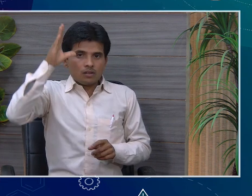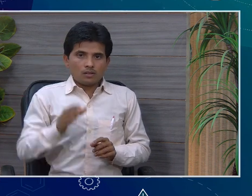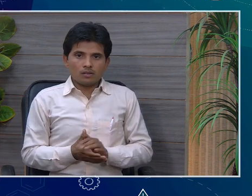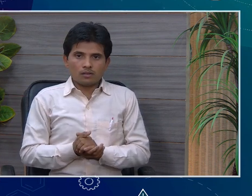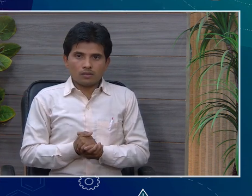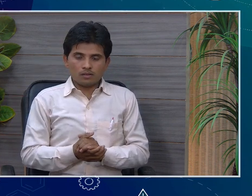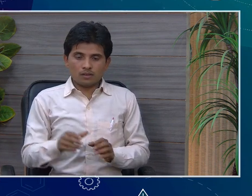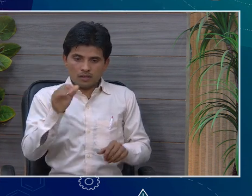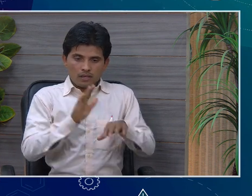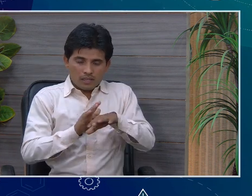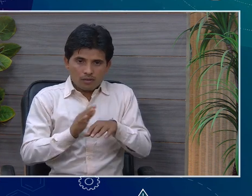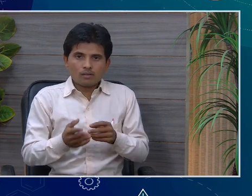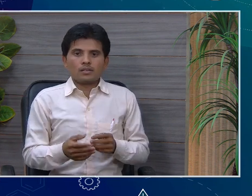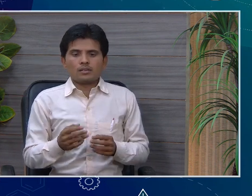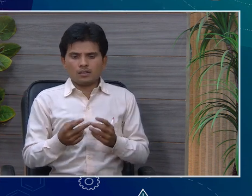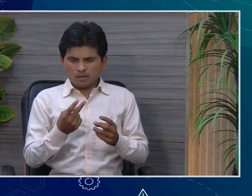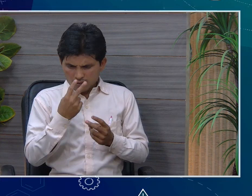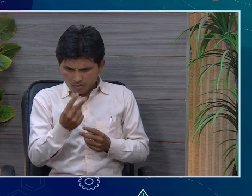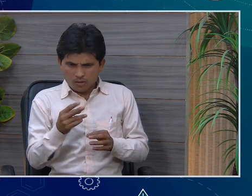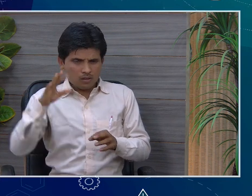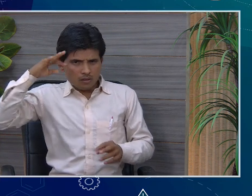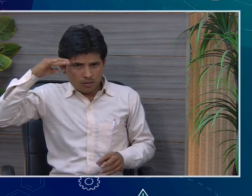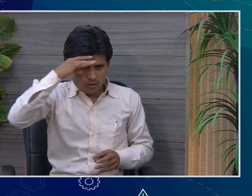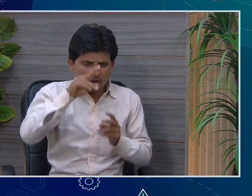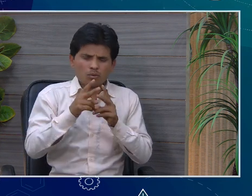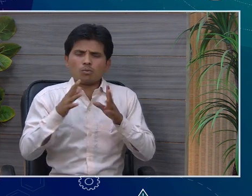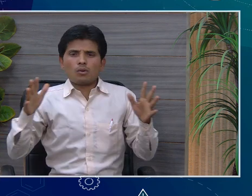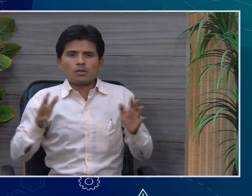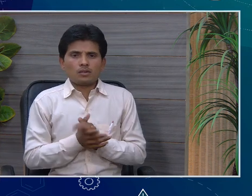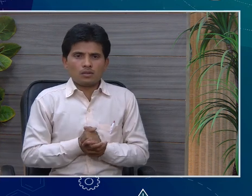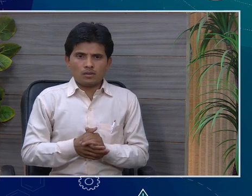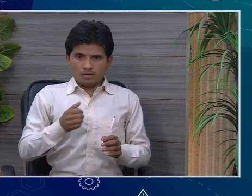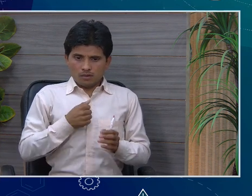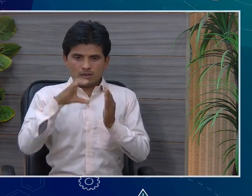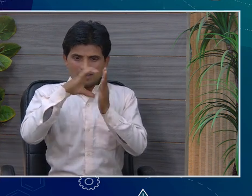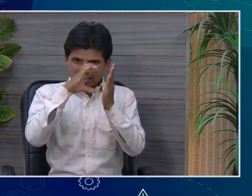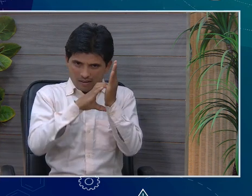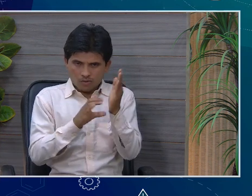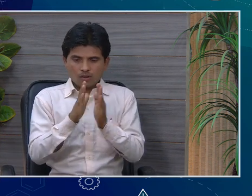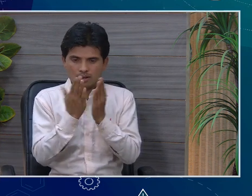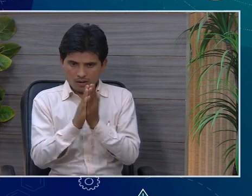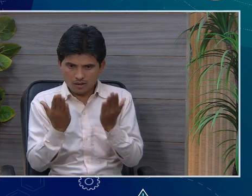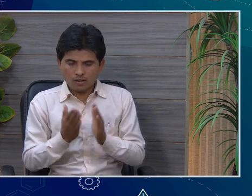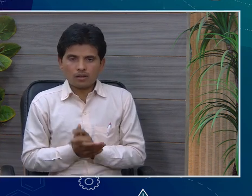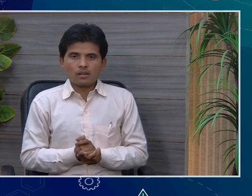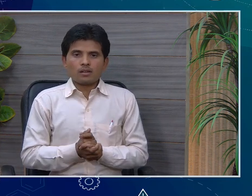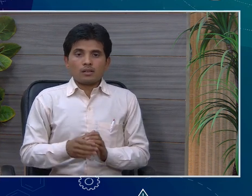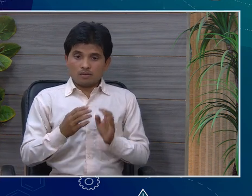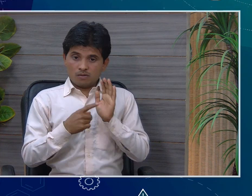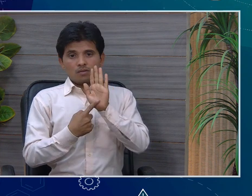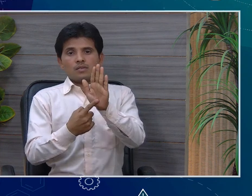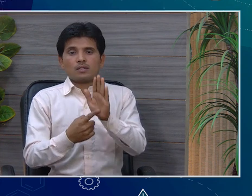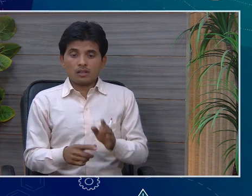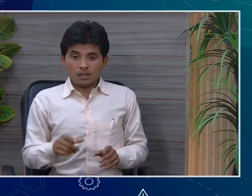इस प्लेसमेंट की हैं या बहुत सारी थ्योरी है जो कि हमारे पास है जो टेक्सबुक का पाठ बनती है वह लेट हो जाती हैं लेकिन